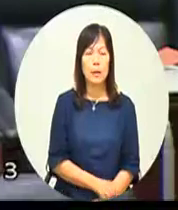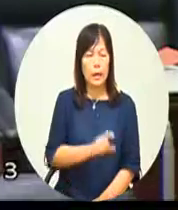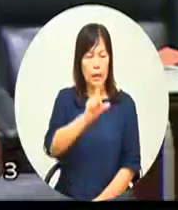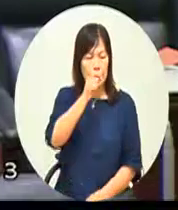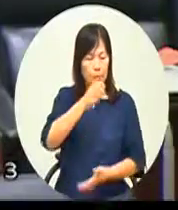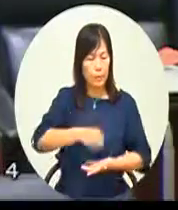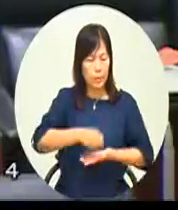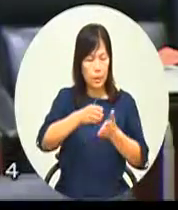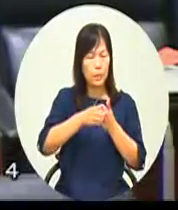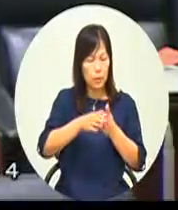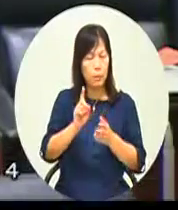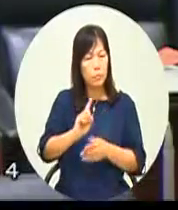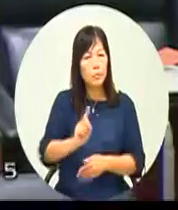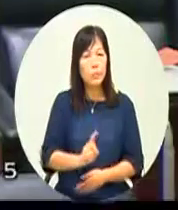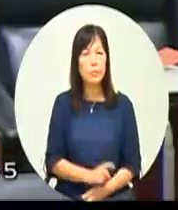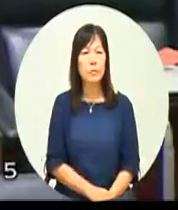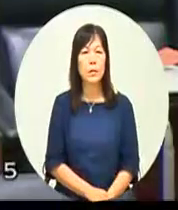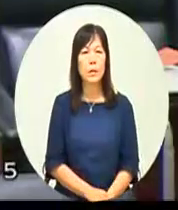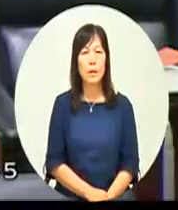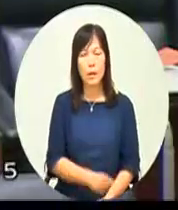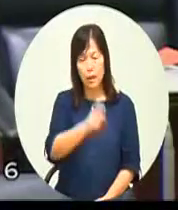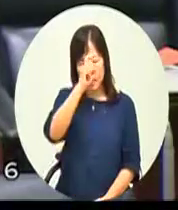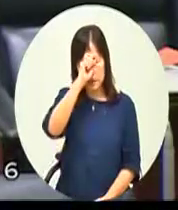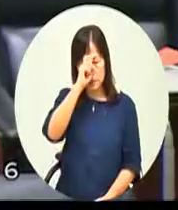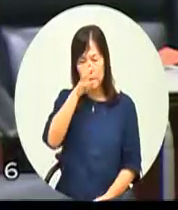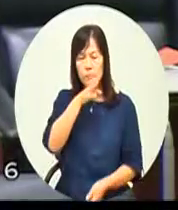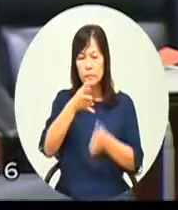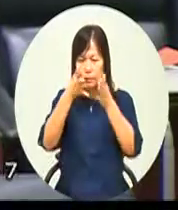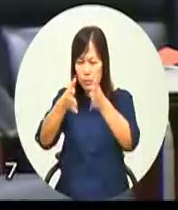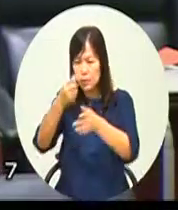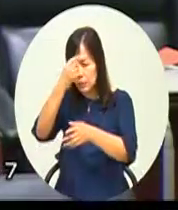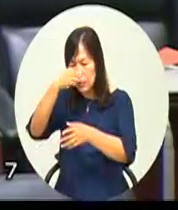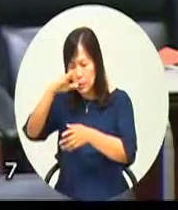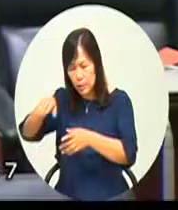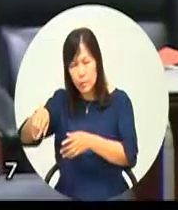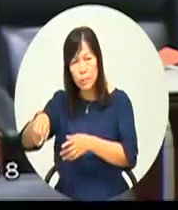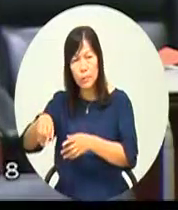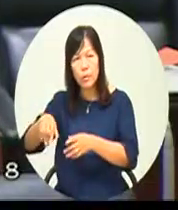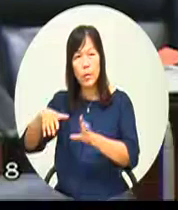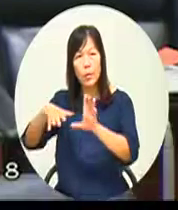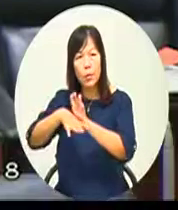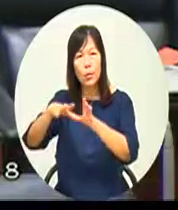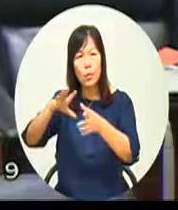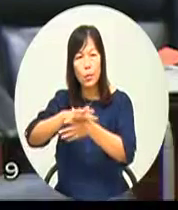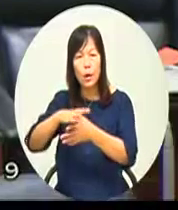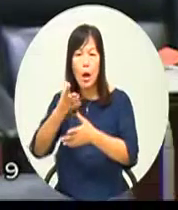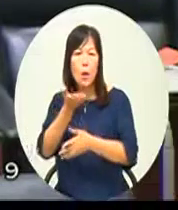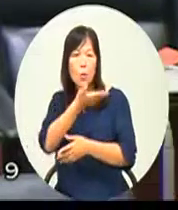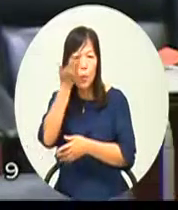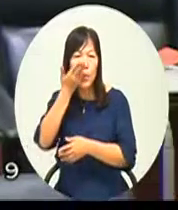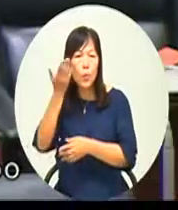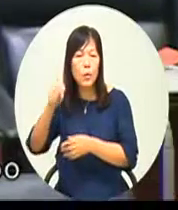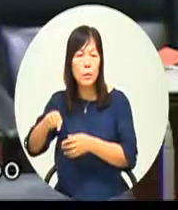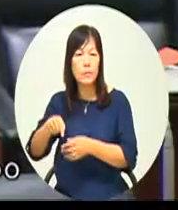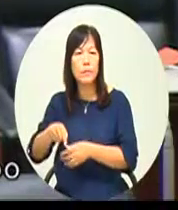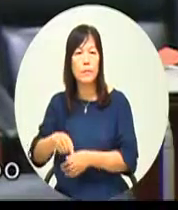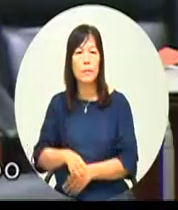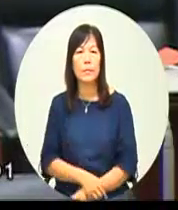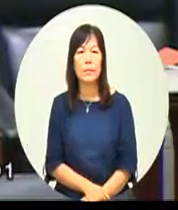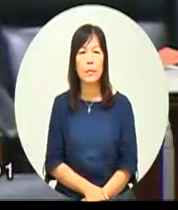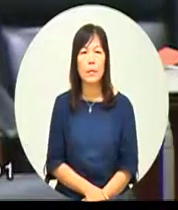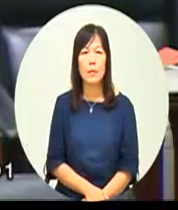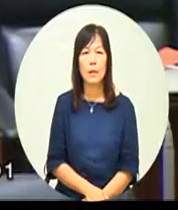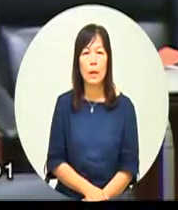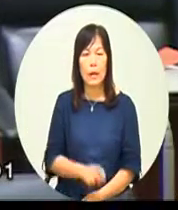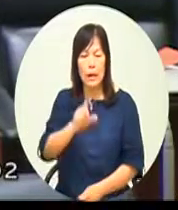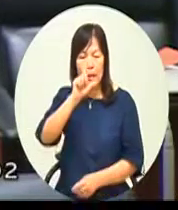哦，希望针对我们凤山的文化观光哦，要特别，我